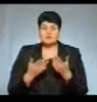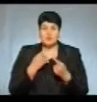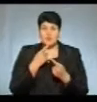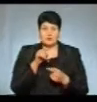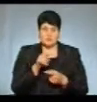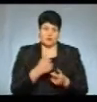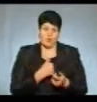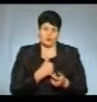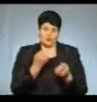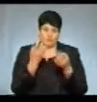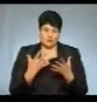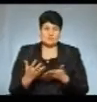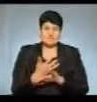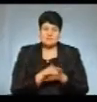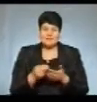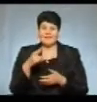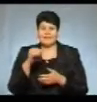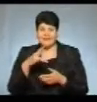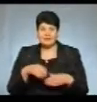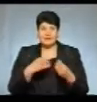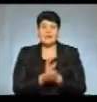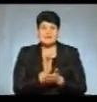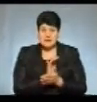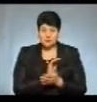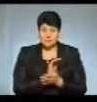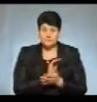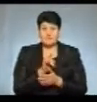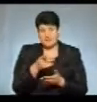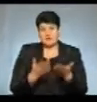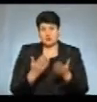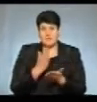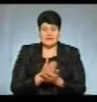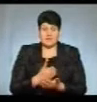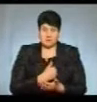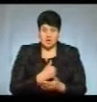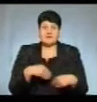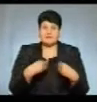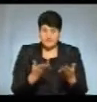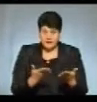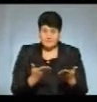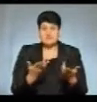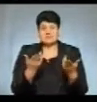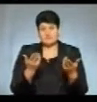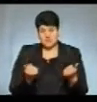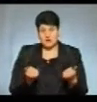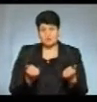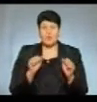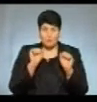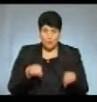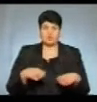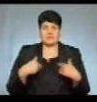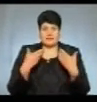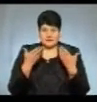вам хочуть просто зібрати ці дані для того, щоб вам надати газету, ви, якщо маєте бажання їх надати, звичайно, ви можете